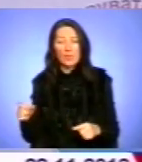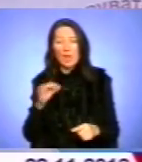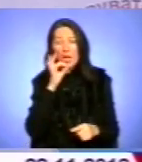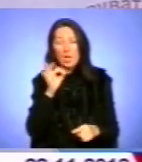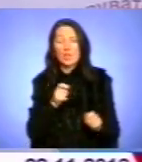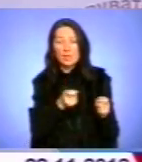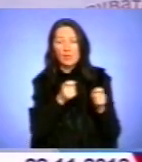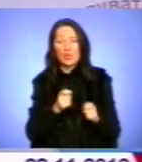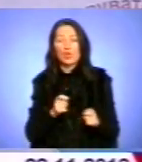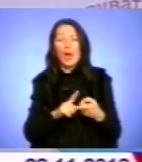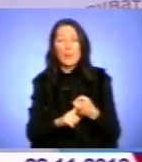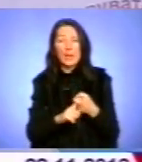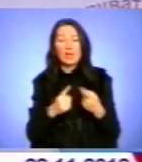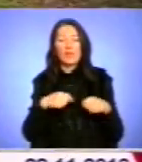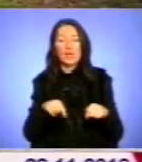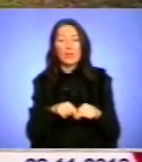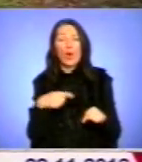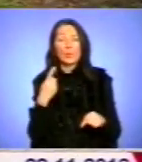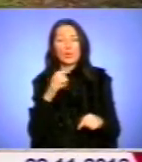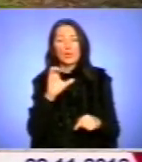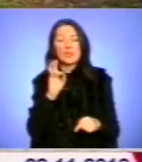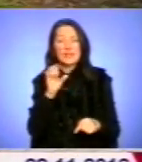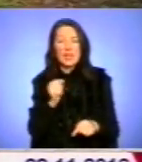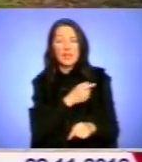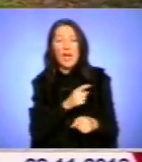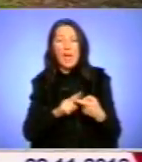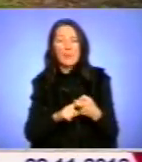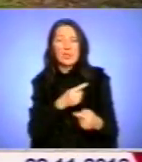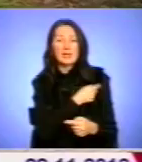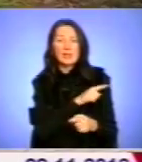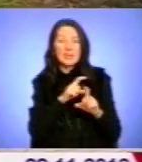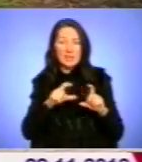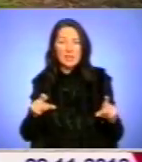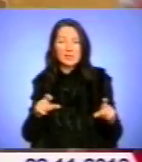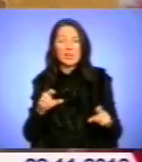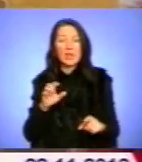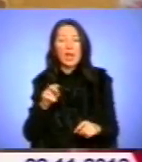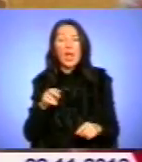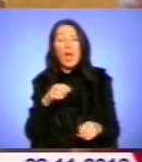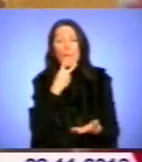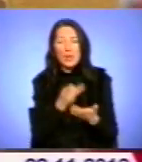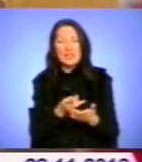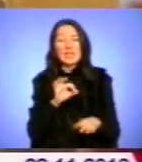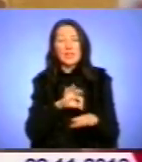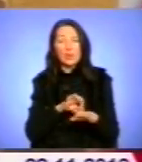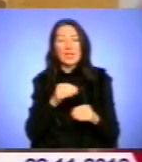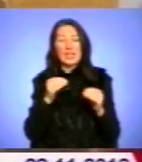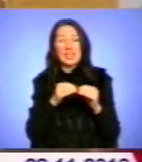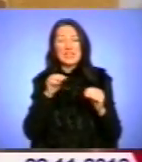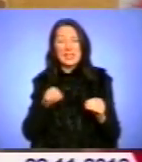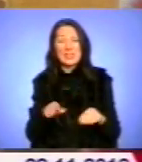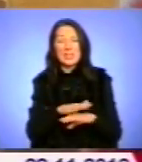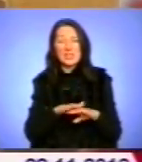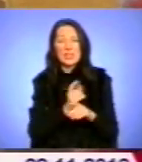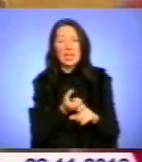завідувач епідеміологічним відділом обласної санепідемстанції Марія Павелєва. Показник захворюваності на 10 тисяч населення